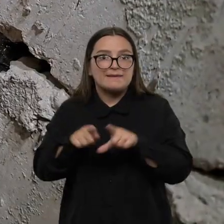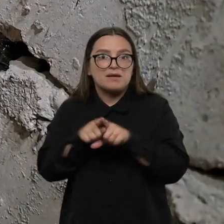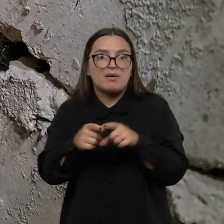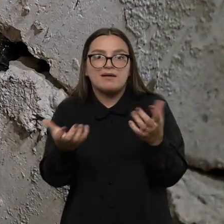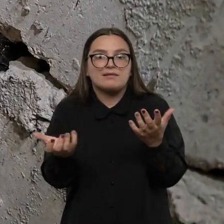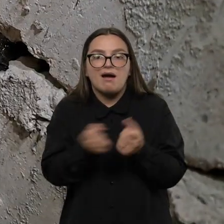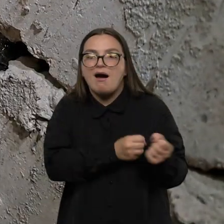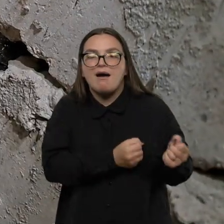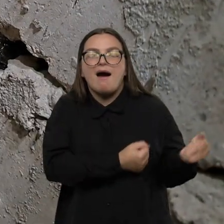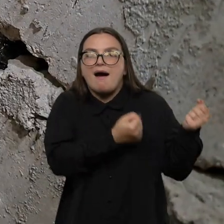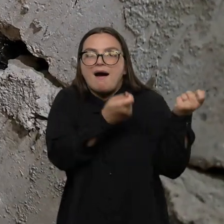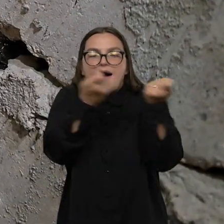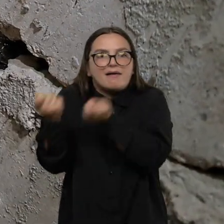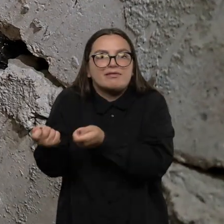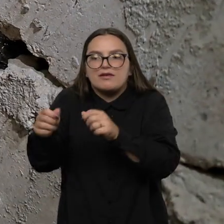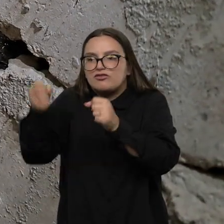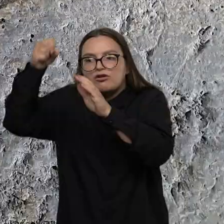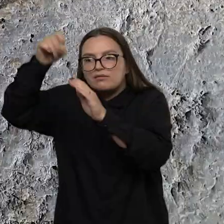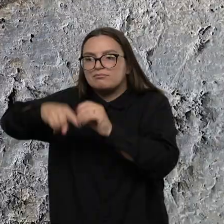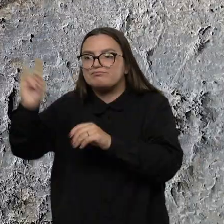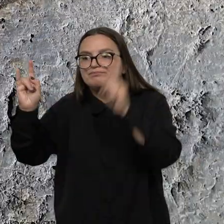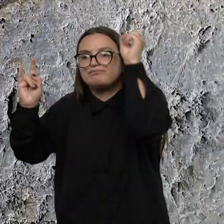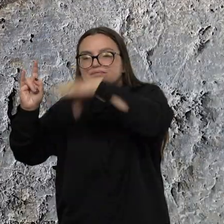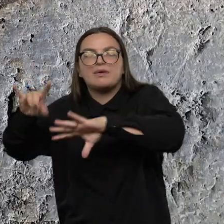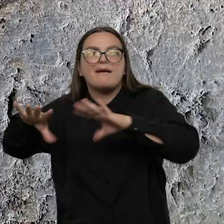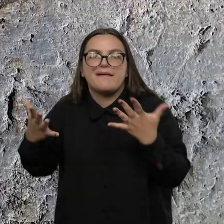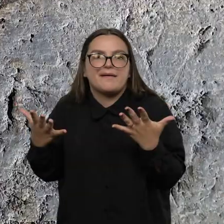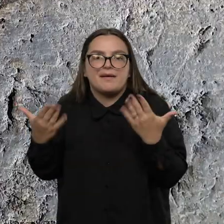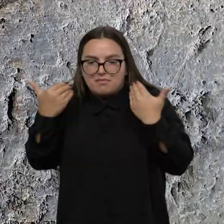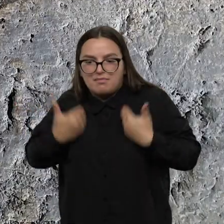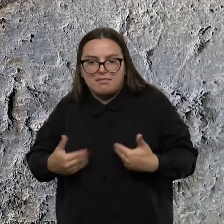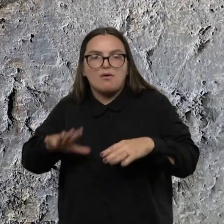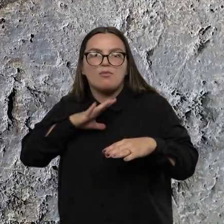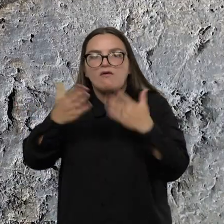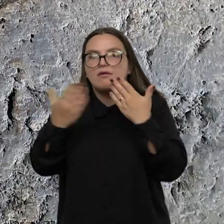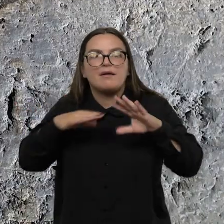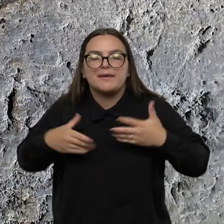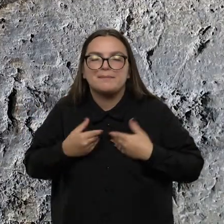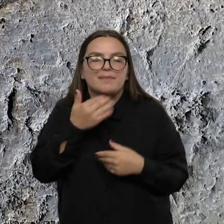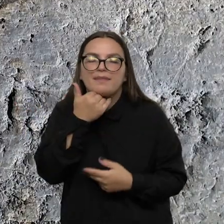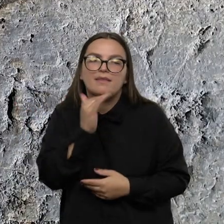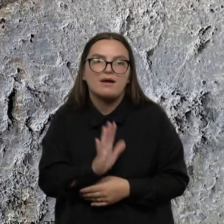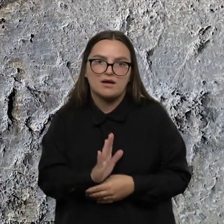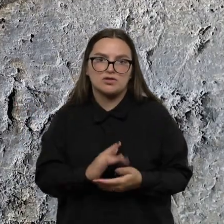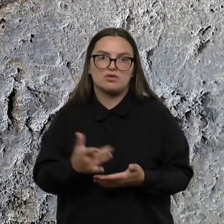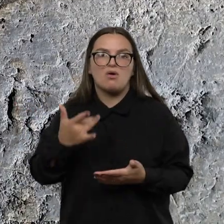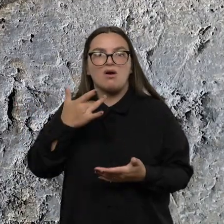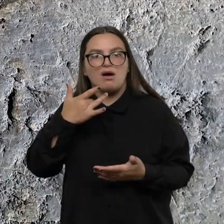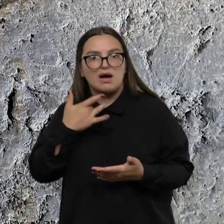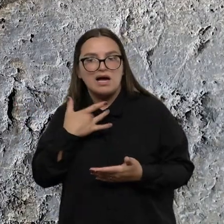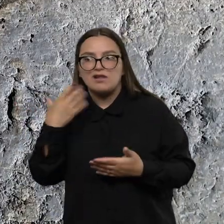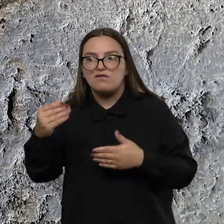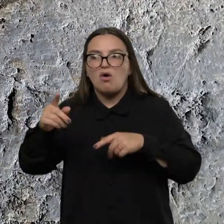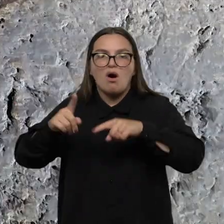nežinom, kokios būklės sužeistas, mes nežinom, kokios būklės tas žmogus buvo atvežtas. Kad nuo to